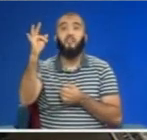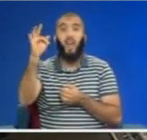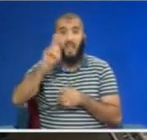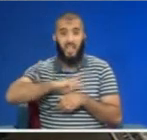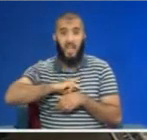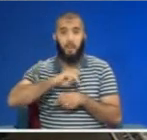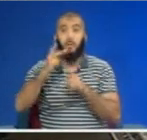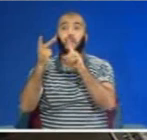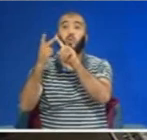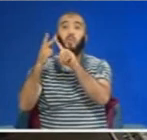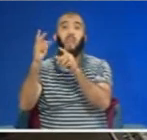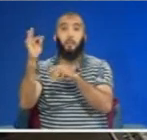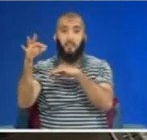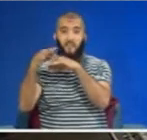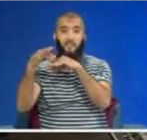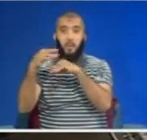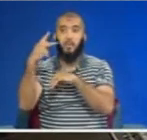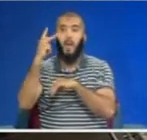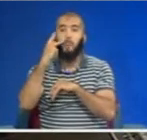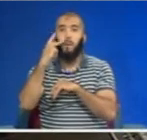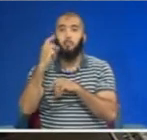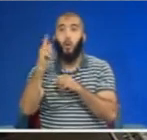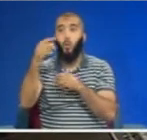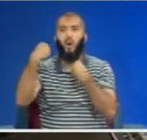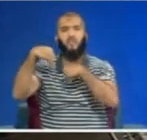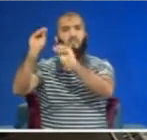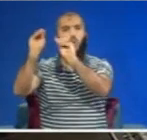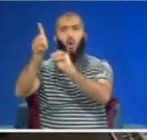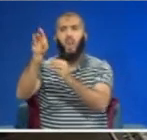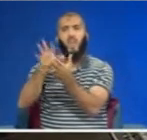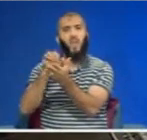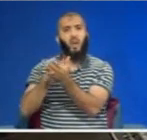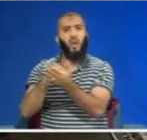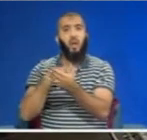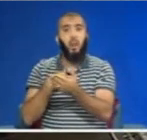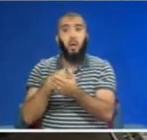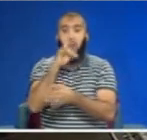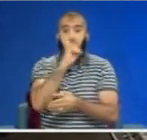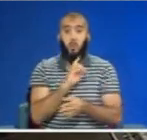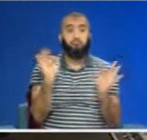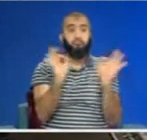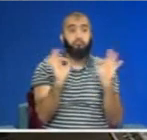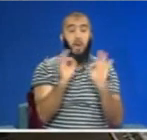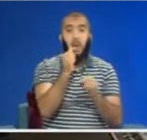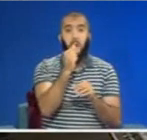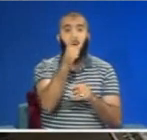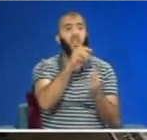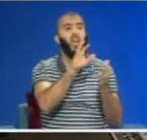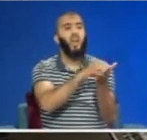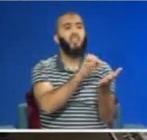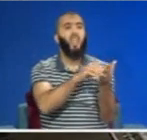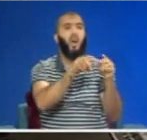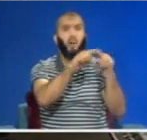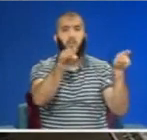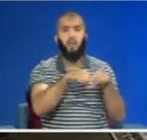وحده حبيت نعرف لا يتحاسب ولا حنا ما حنا مدينا حتى حاجه هذيك الارض اللي عطاها لنا بابا